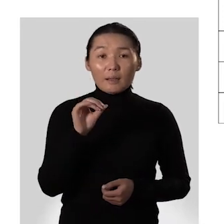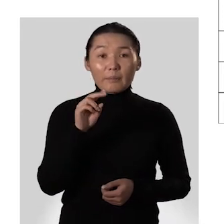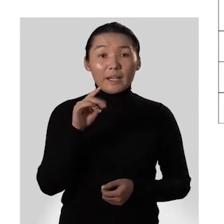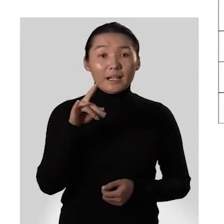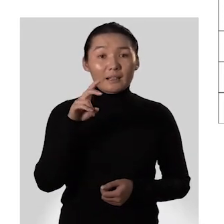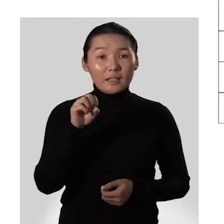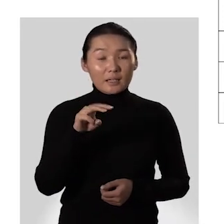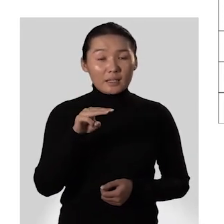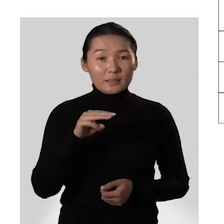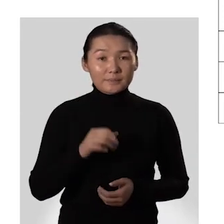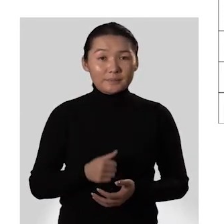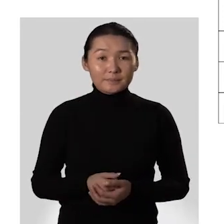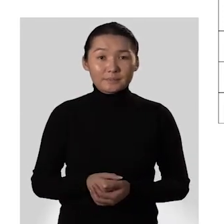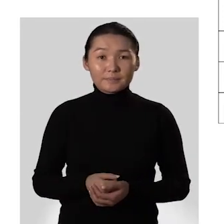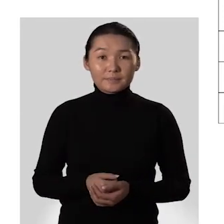кылат?